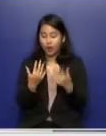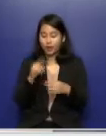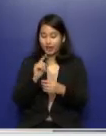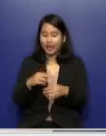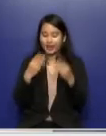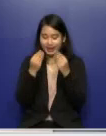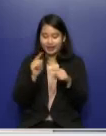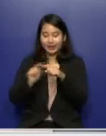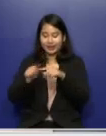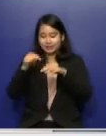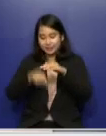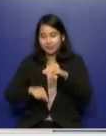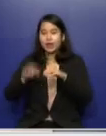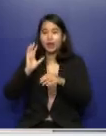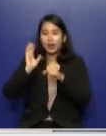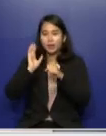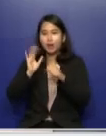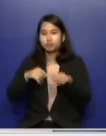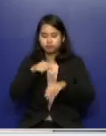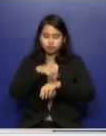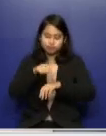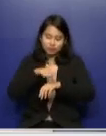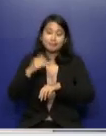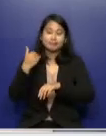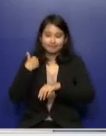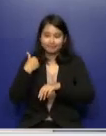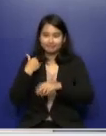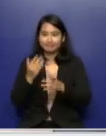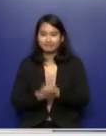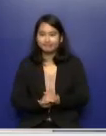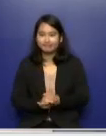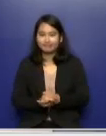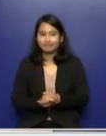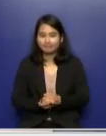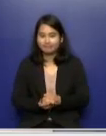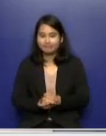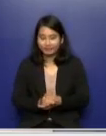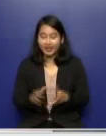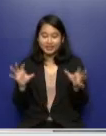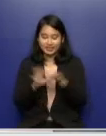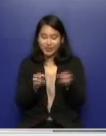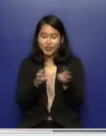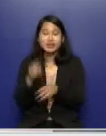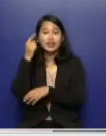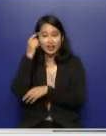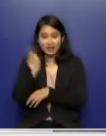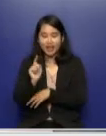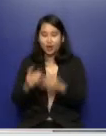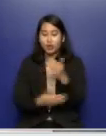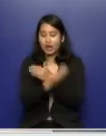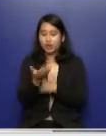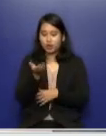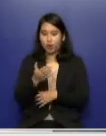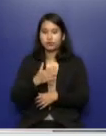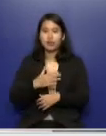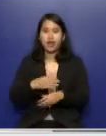จะใช้เวลายาวนานถ้าจะต้องเรียนนะครับนั่นเป็นเรื่องของแนวความคิดนะครับว่าขอโอกาสที่เรา